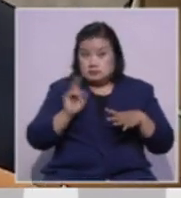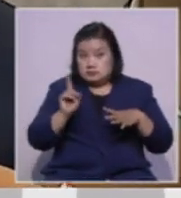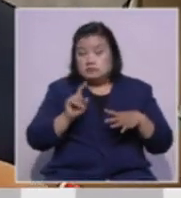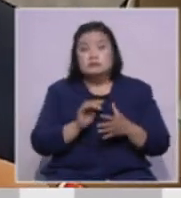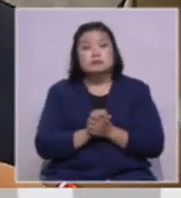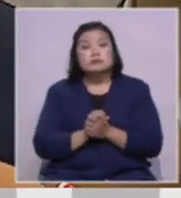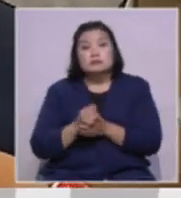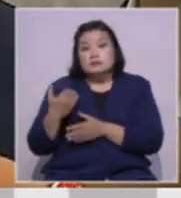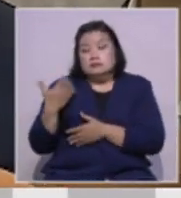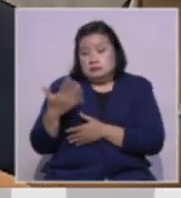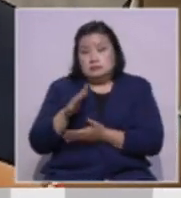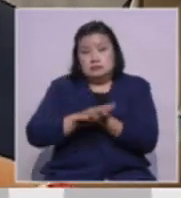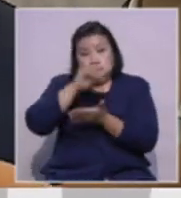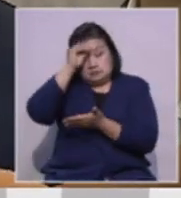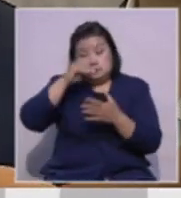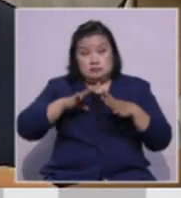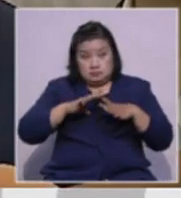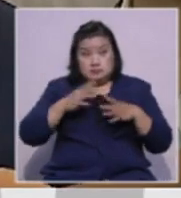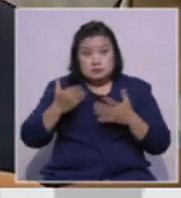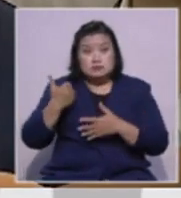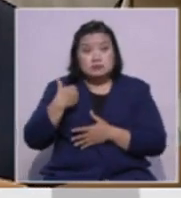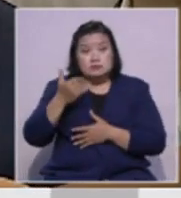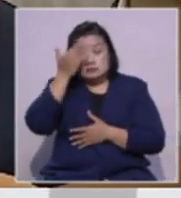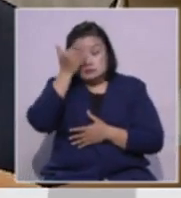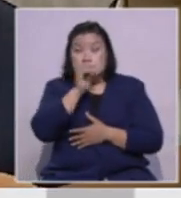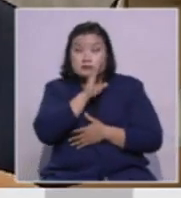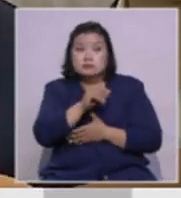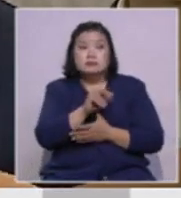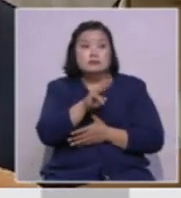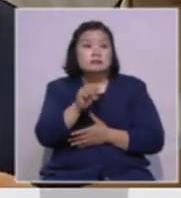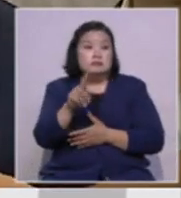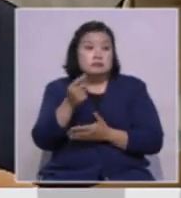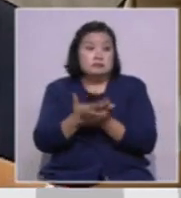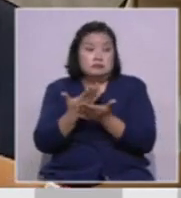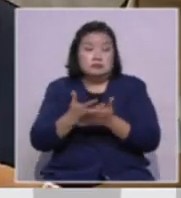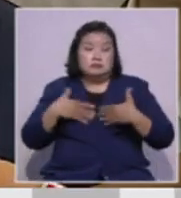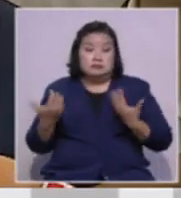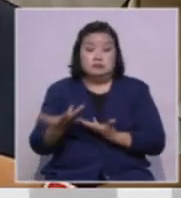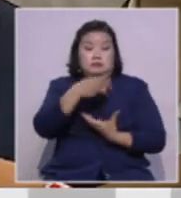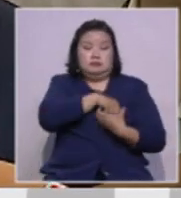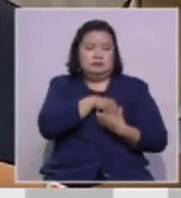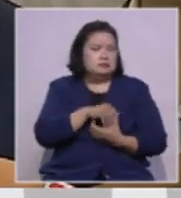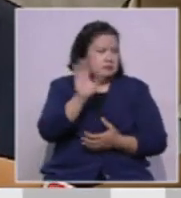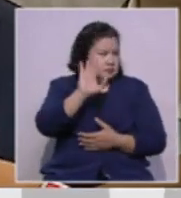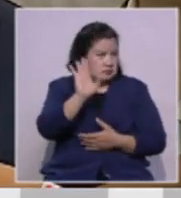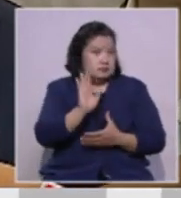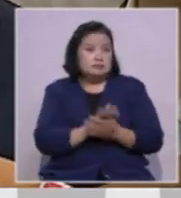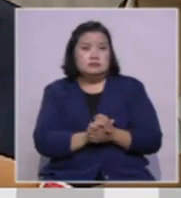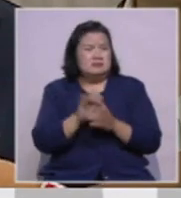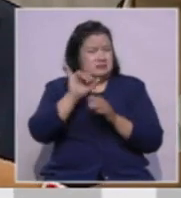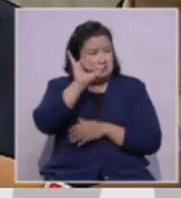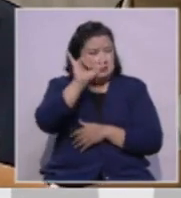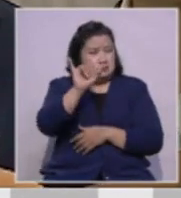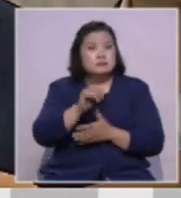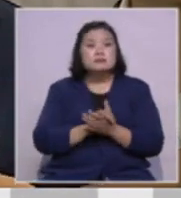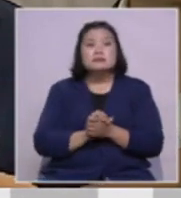คือเขามีธุรกิจโรงเรียนเอกชนก็จริงแต่ว่าจะไปบอกว่าการเป็นรัฐมนตรีเนี่ยจะทำให้เขาโกยเงินเข้าโรงเรียนเนี่ยผมคิดว่าคนยังรู้สึกมันยังไกลๆอยู่มันยังไม่ชัดขนาดนั้น ครับ